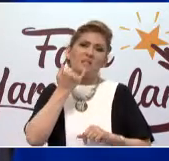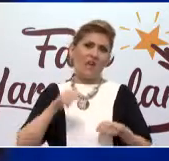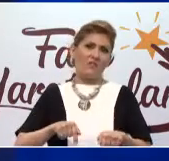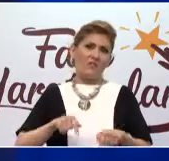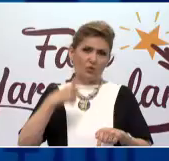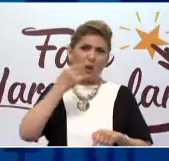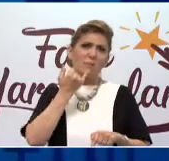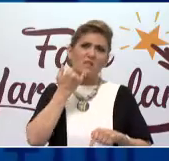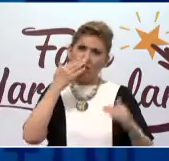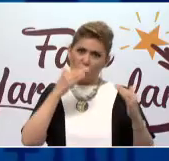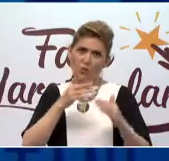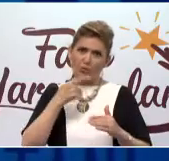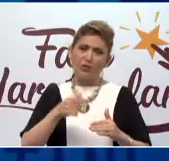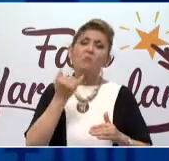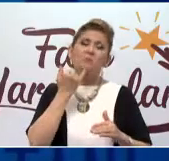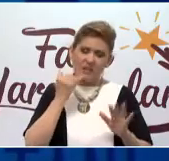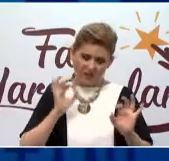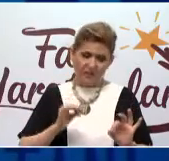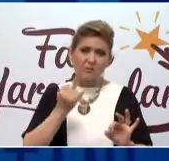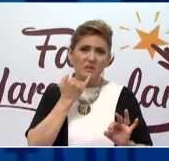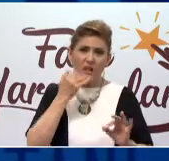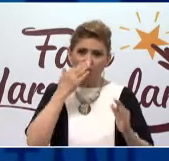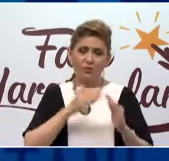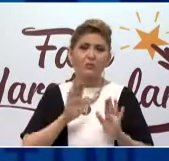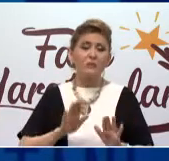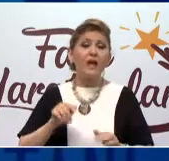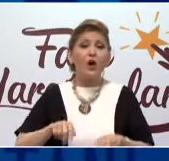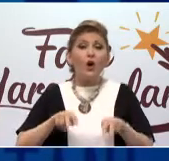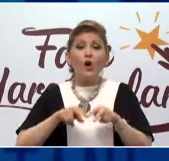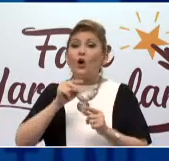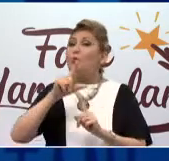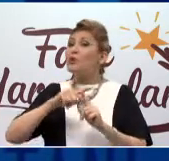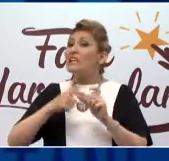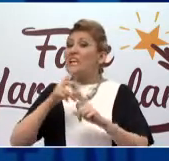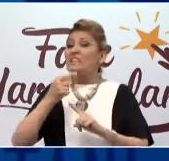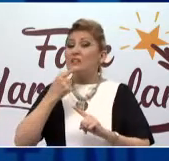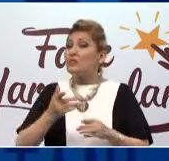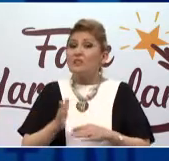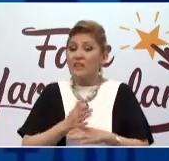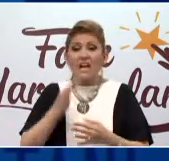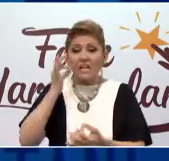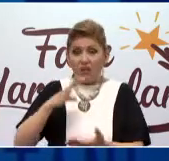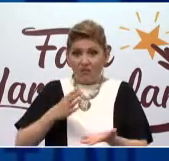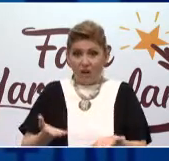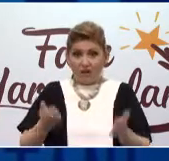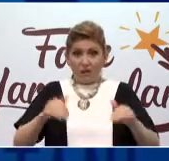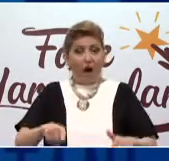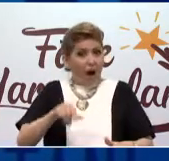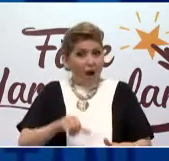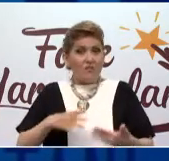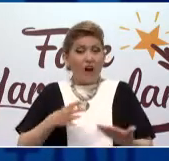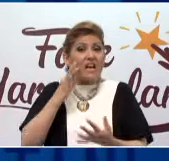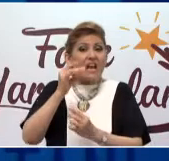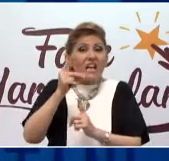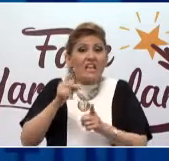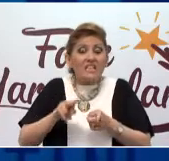misafir kelimesi uygun kullanılıyor şu anda tam da resmi aslında, olarak evet, resmi dilde. Yani biz mülteci demeyi tercih ediyoruz çünkü insanlar varlar ve buradalar, hakları var. İnsan